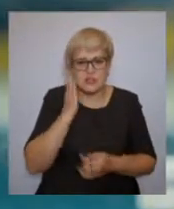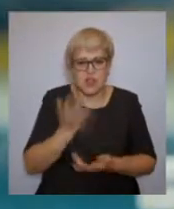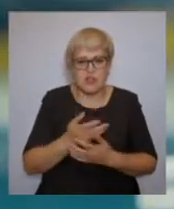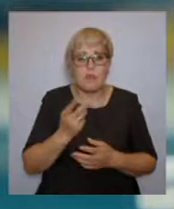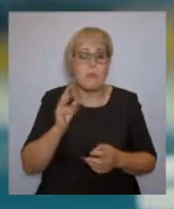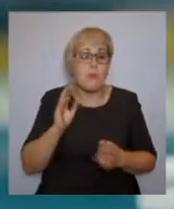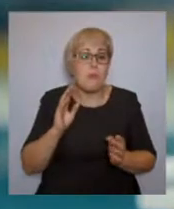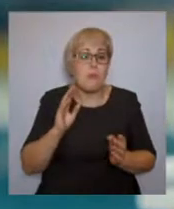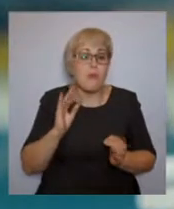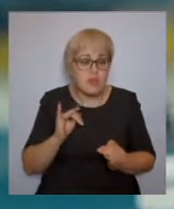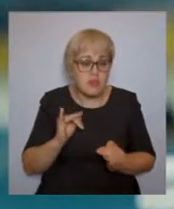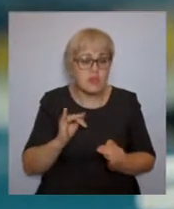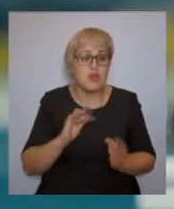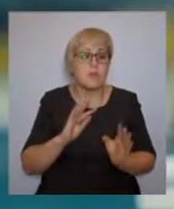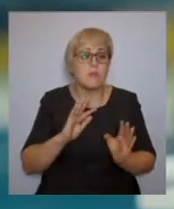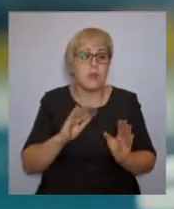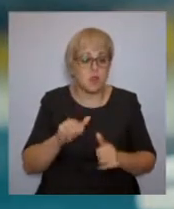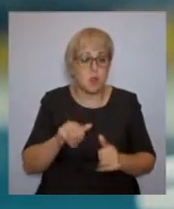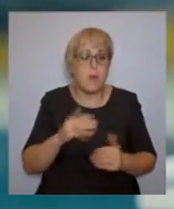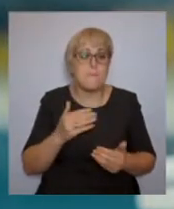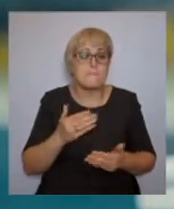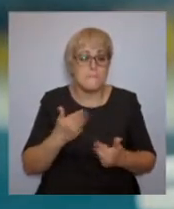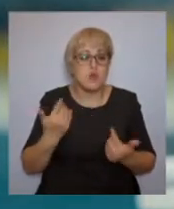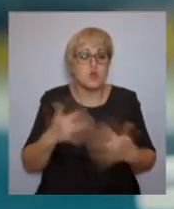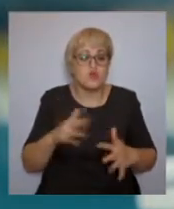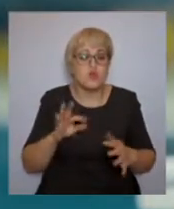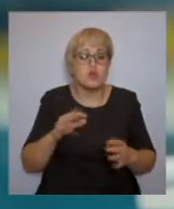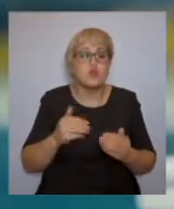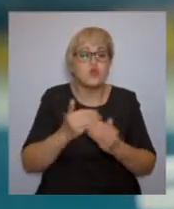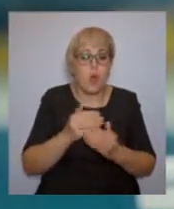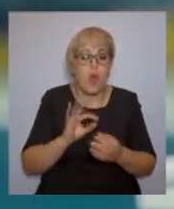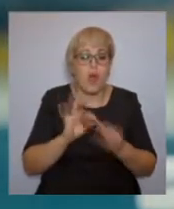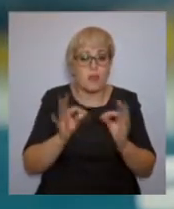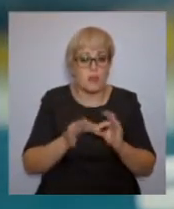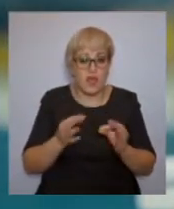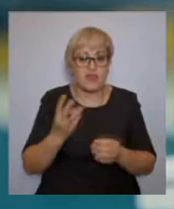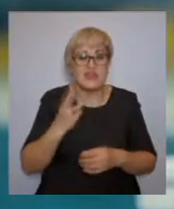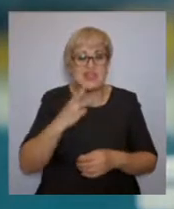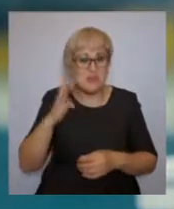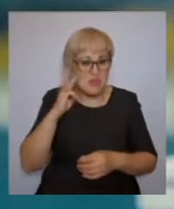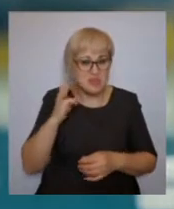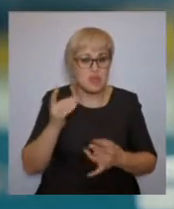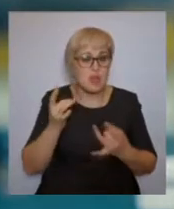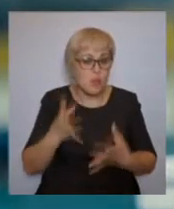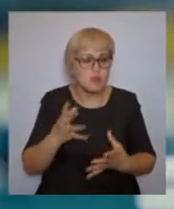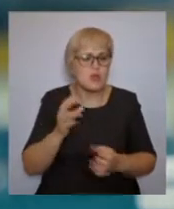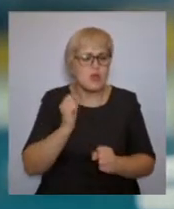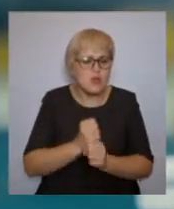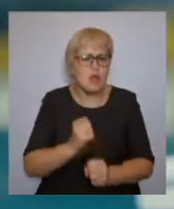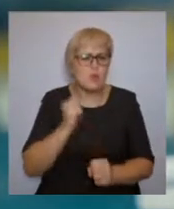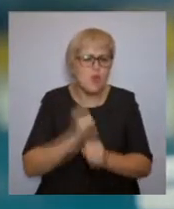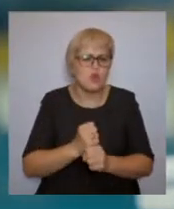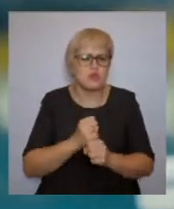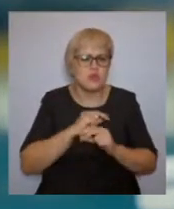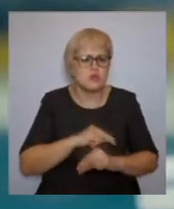говори конечно это вон там не спали не знаю сколько на верность неделю чувства переполняли